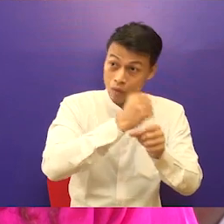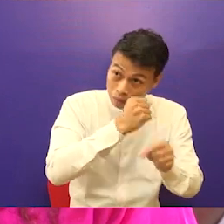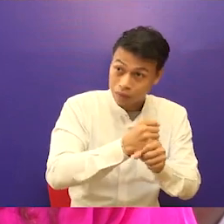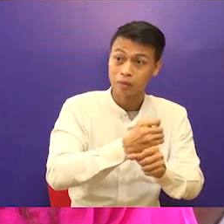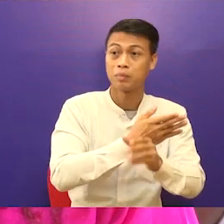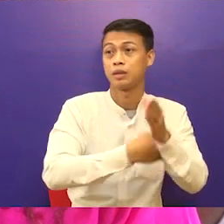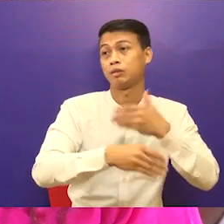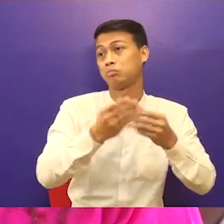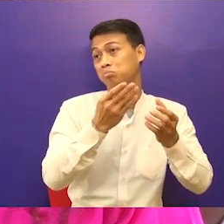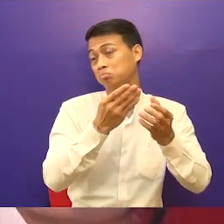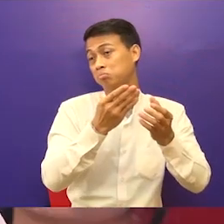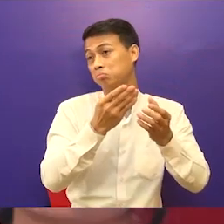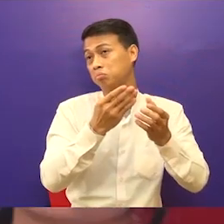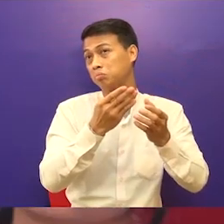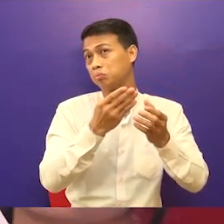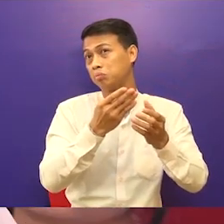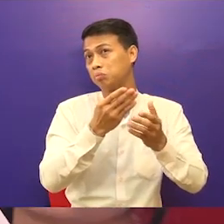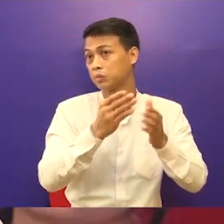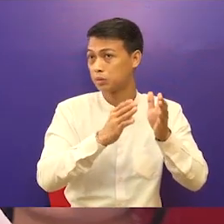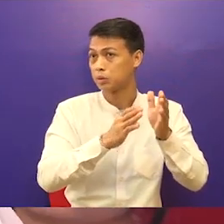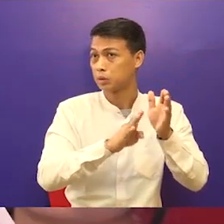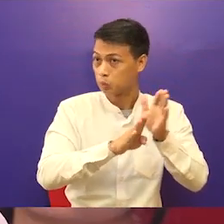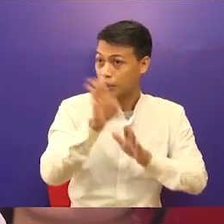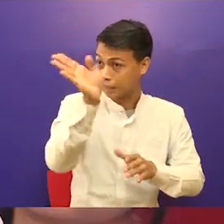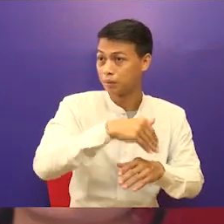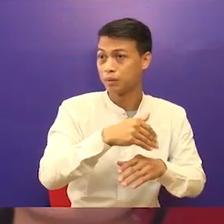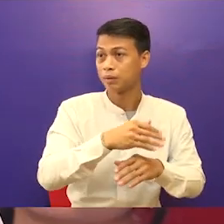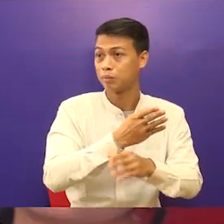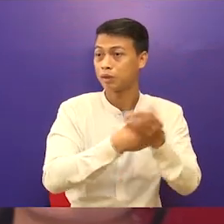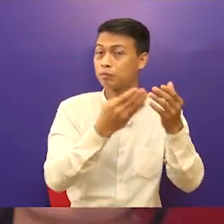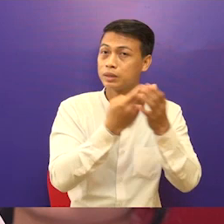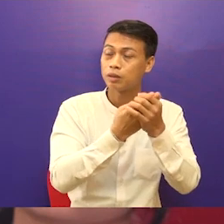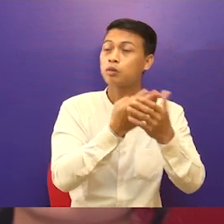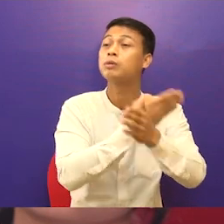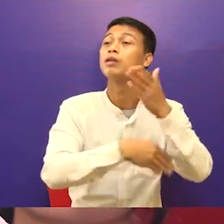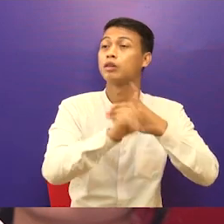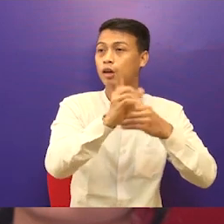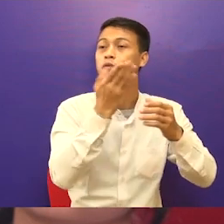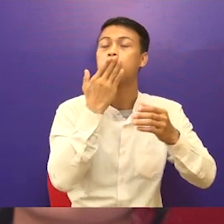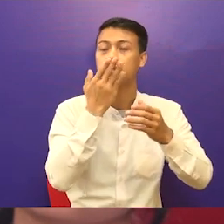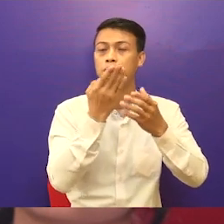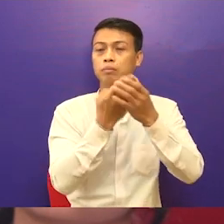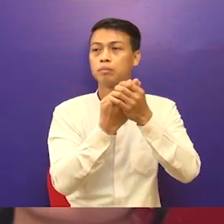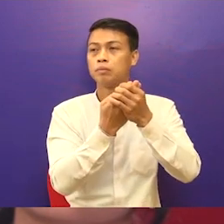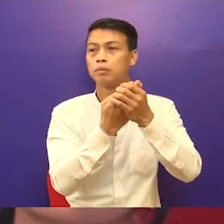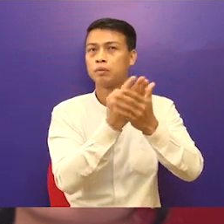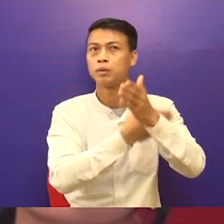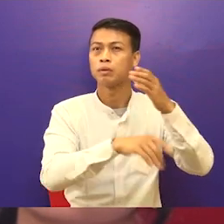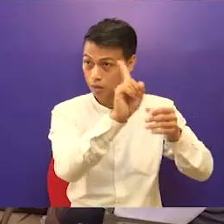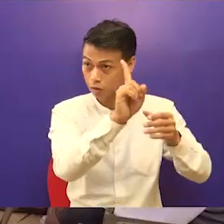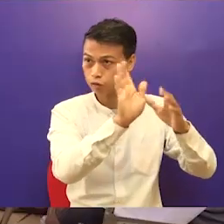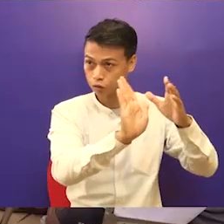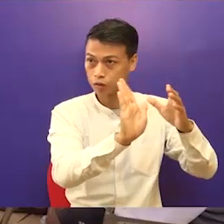တွက်သုံးဆွဲခြင်းလှုပ်ဆောင်ခြင်းတည်ဒီငွေတွေဟာအလားတမဖြစ်ဘူးဆိုတာပြောချင်ပါတယ ် ဒါဒီ investment လောက်တာပါလို့ပြောချင်ပါတယ ်